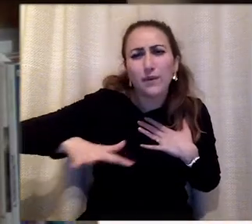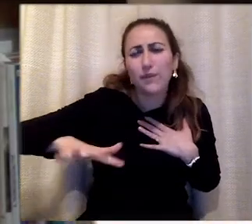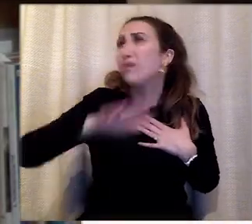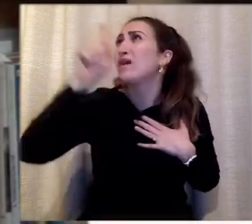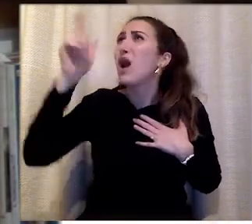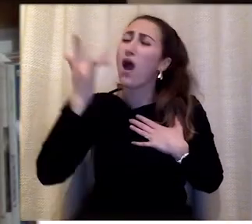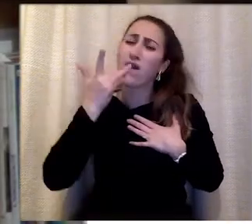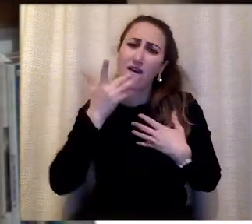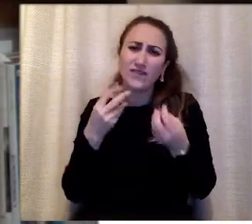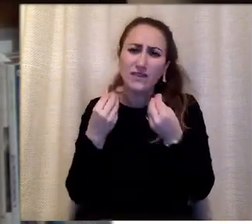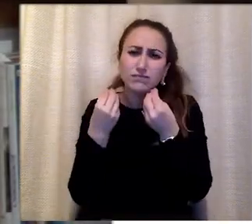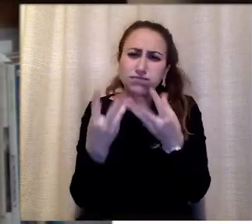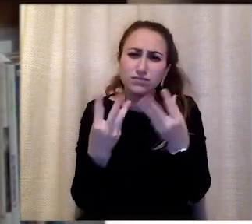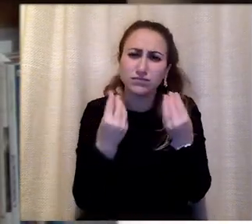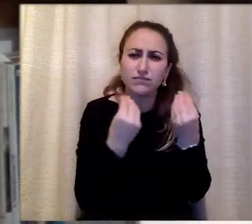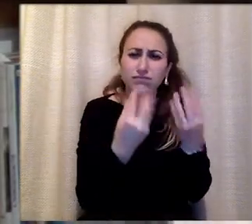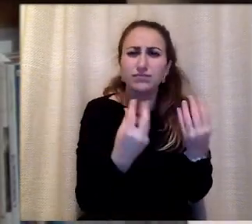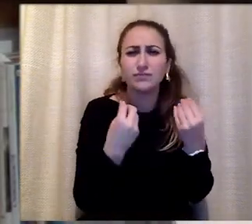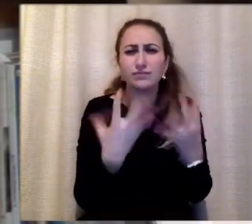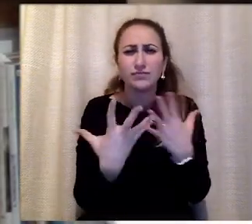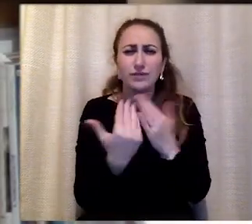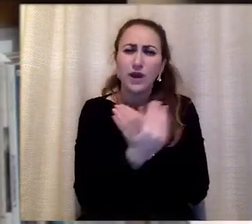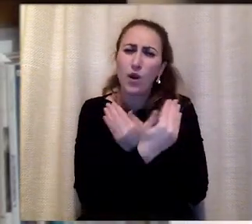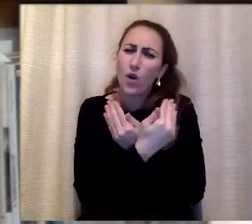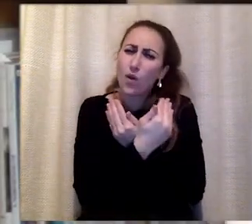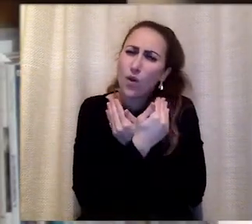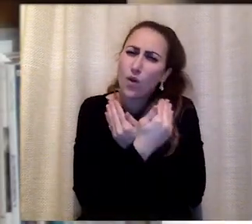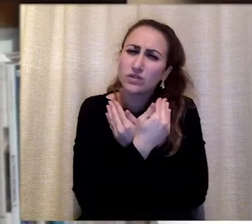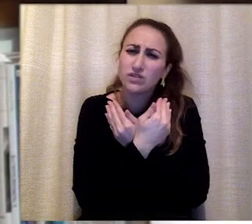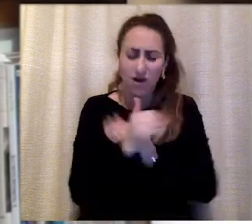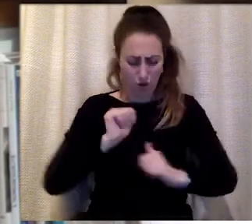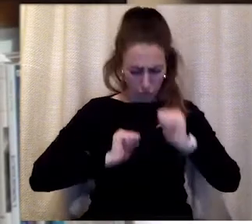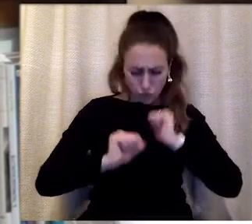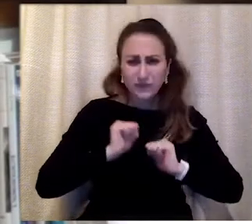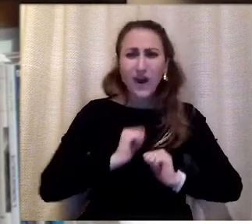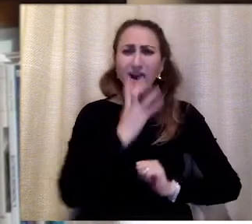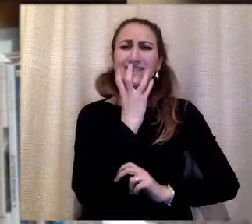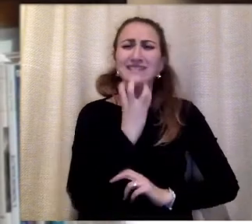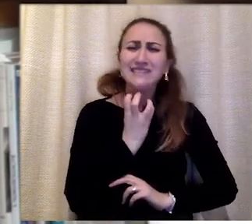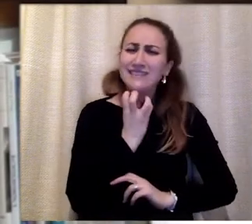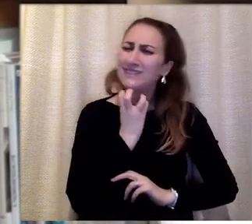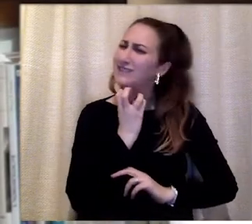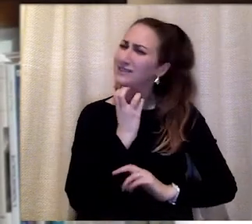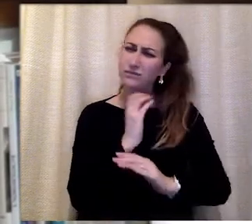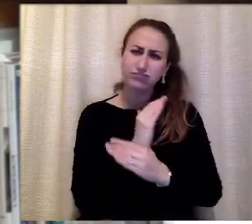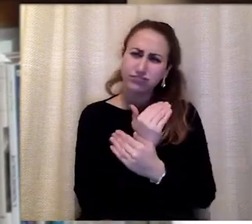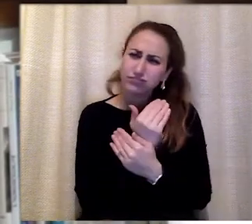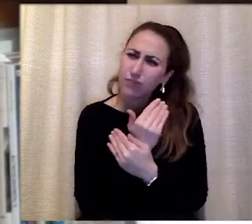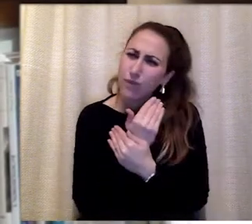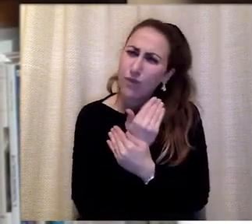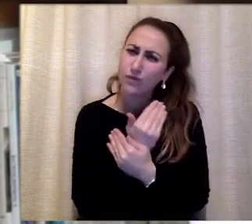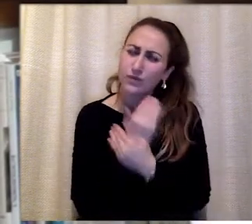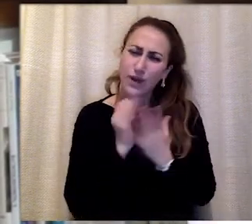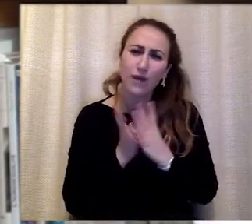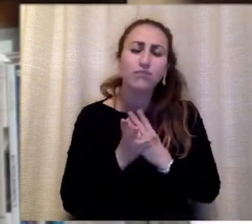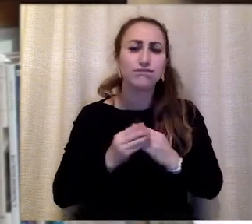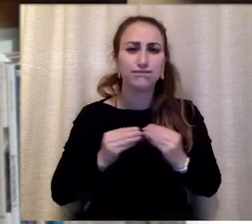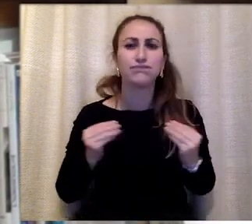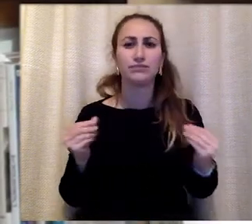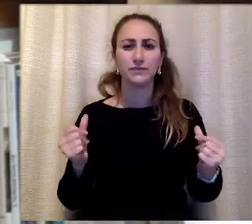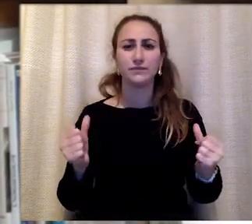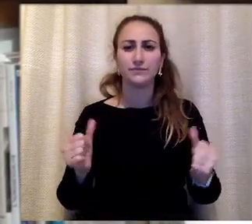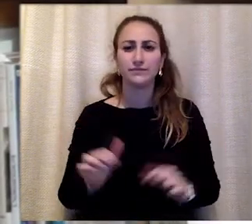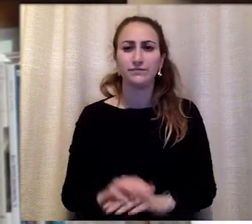Paul dit dans 2 Corinthiens, chapitre 1, verset 3, « Béni soit Dieu, le Père de notre Seigneur